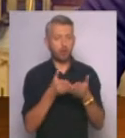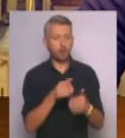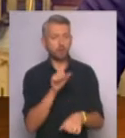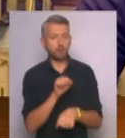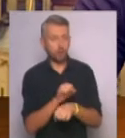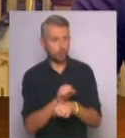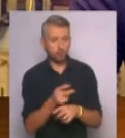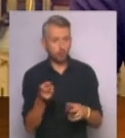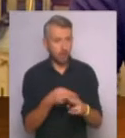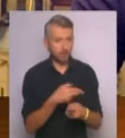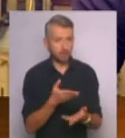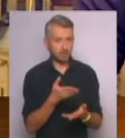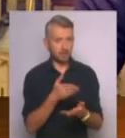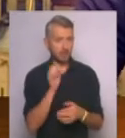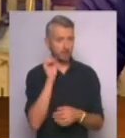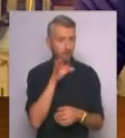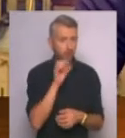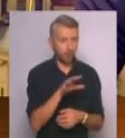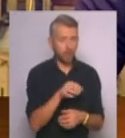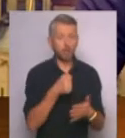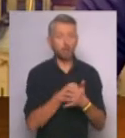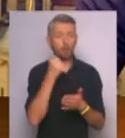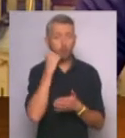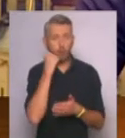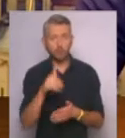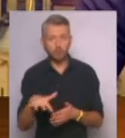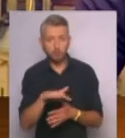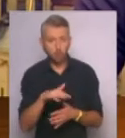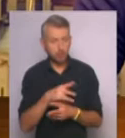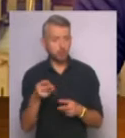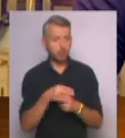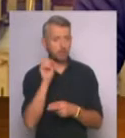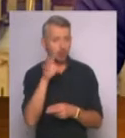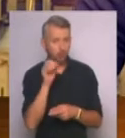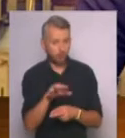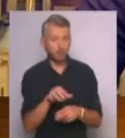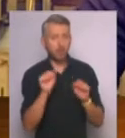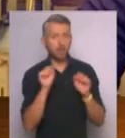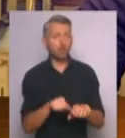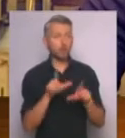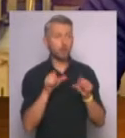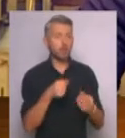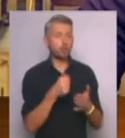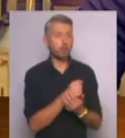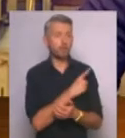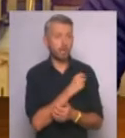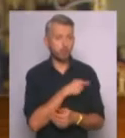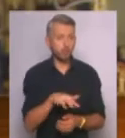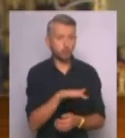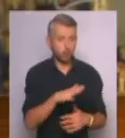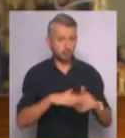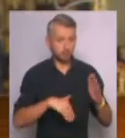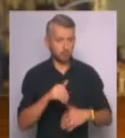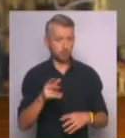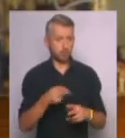єдиного світлофора. Можна доїхати до Московської площі без єдиного світлофора. Можна доїхати майже до Одеської площі без єдиного